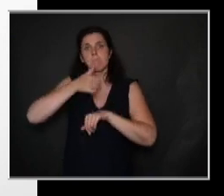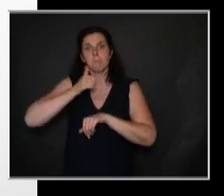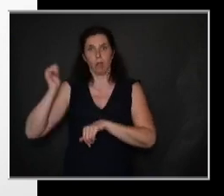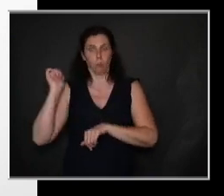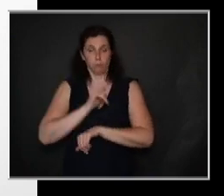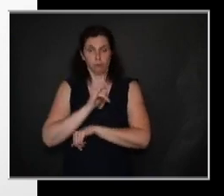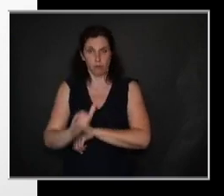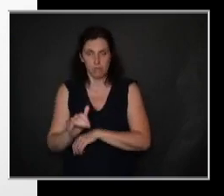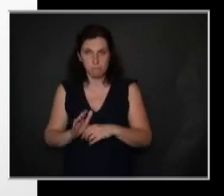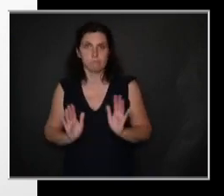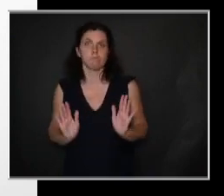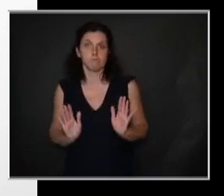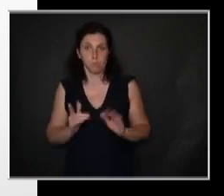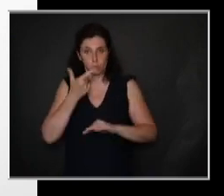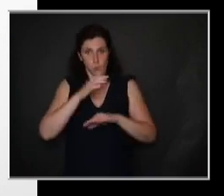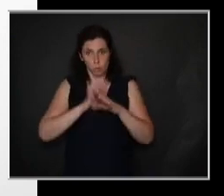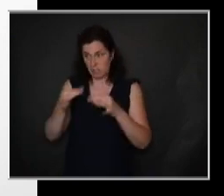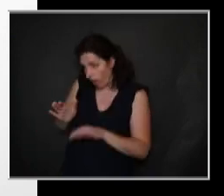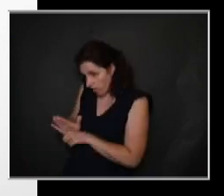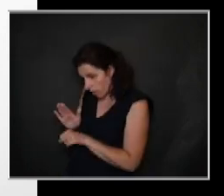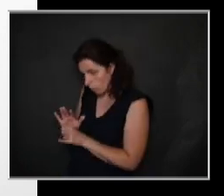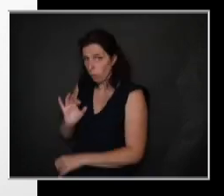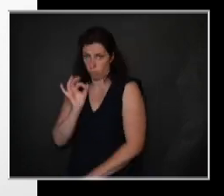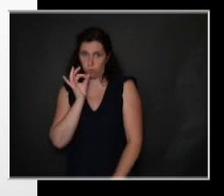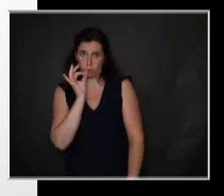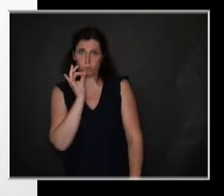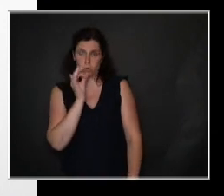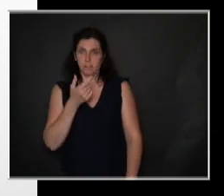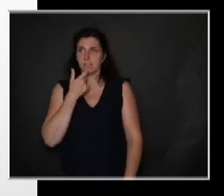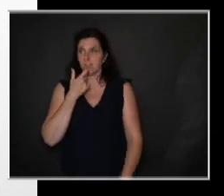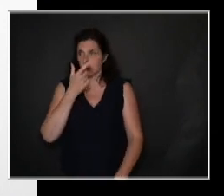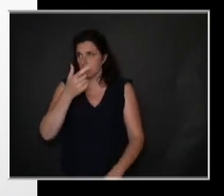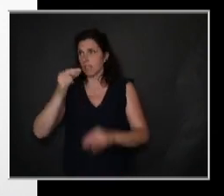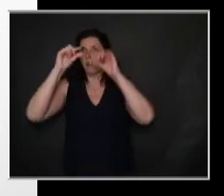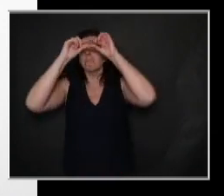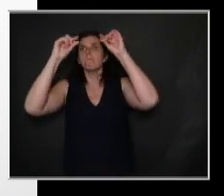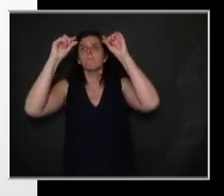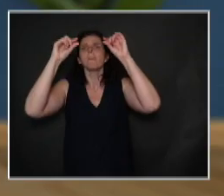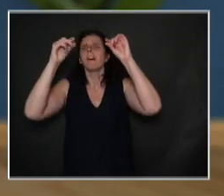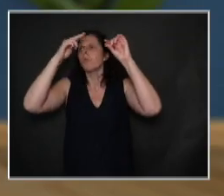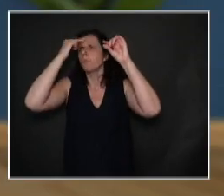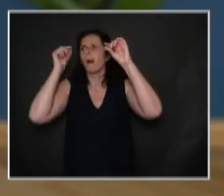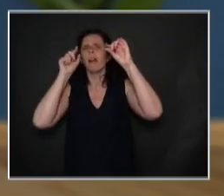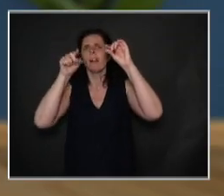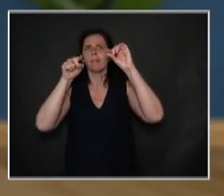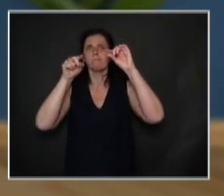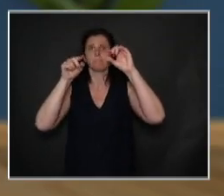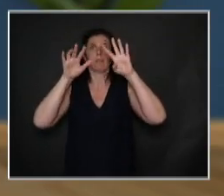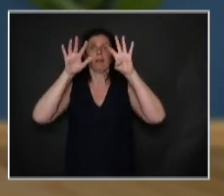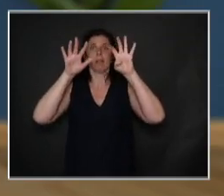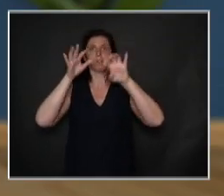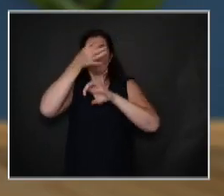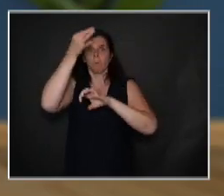Et c'est ce qui fait... Oui, c'est-à-dire que... En fait, l'image en miroir, c'est que 80% des gens vont avoir un mal de